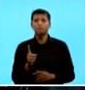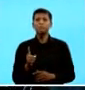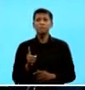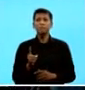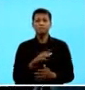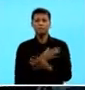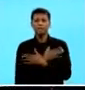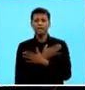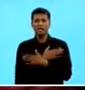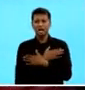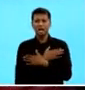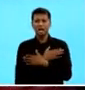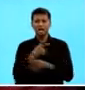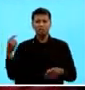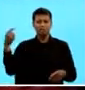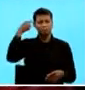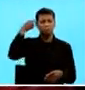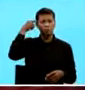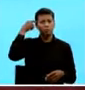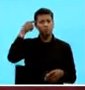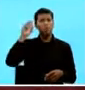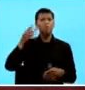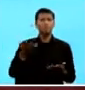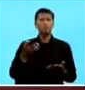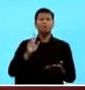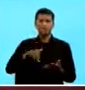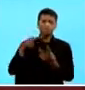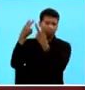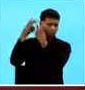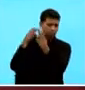Baik, terima kasih Iyung Rizky atas informasinya langsung dari Depok, Jawa Barat.